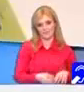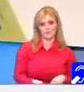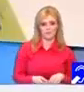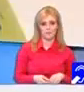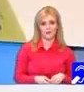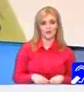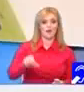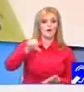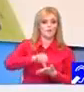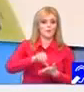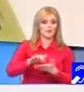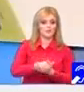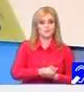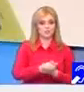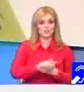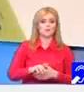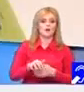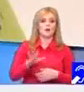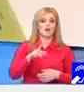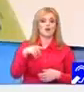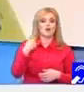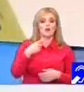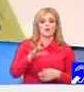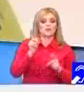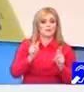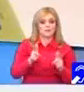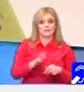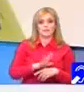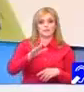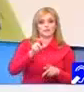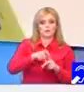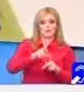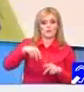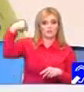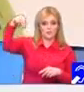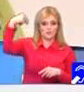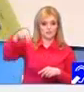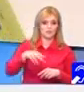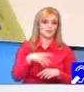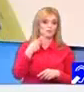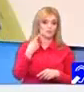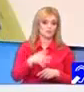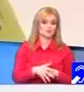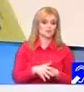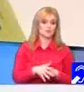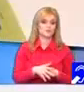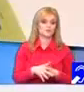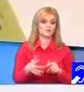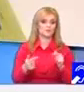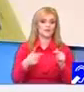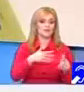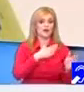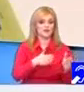Membrii Asociației Onoare, Demnitate și Patrie dezmint afirmațiile președintelui Igor Dodon, care a susținut că ar fi antistatalist și nu